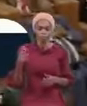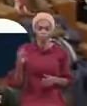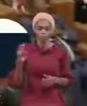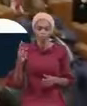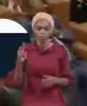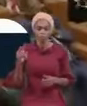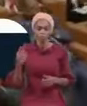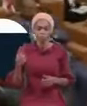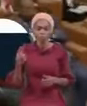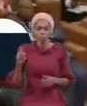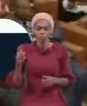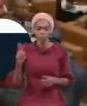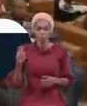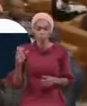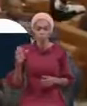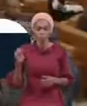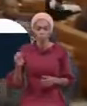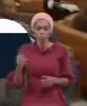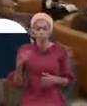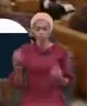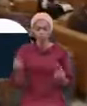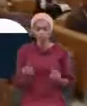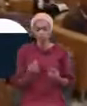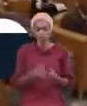mémorisé dans nombre